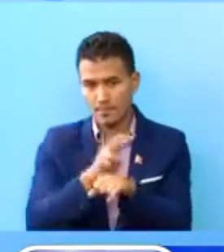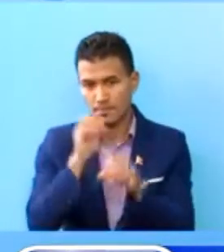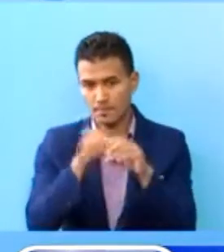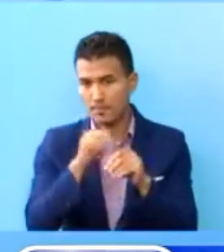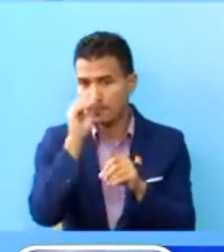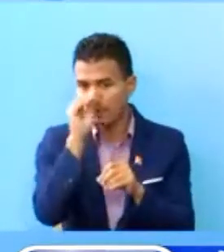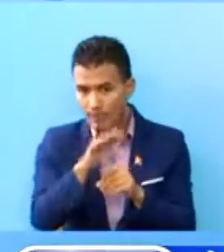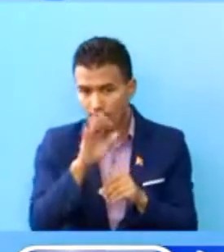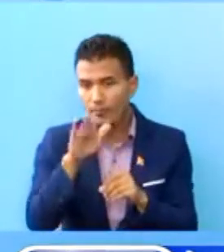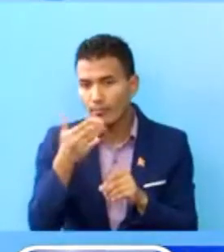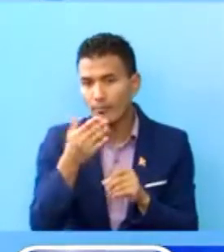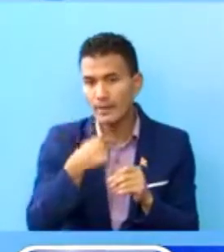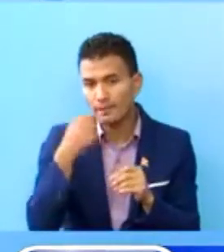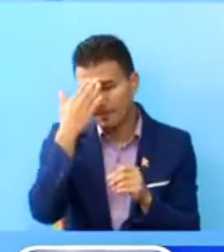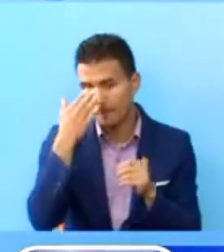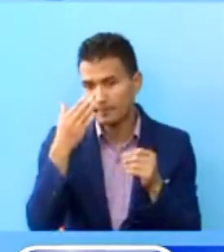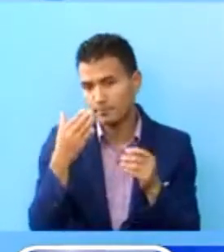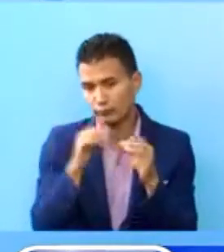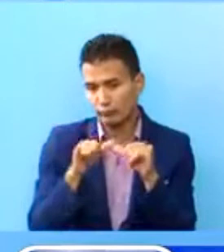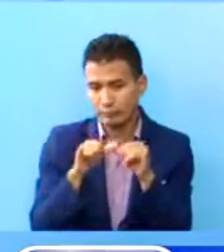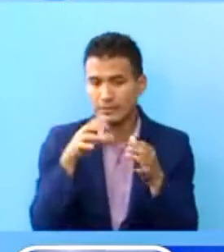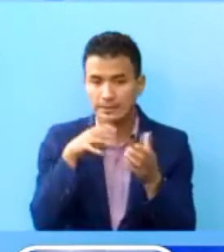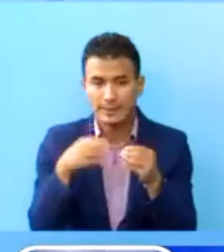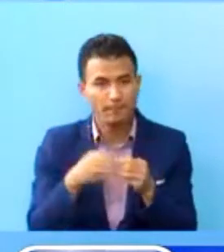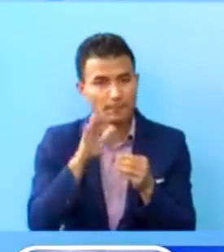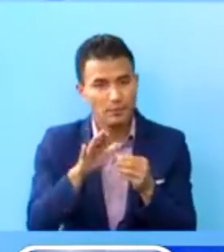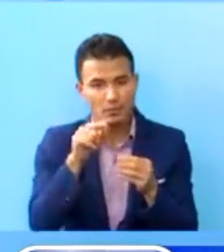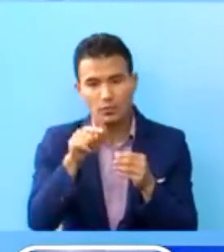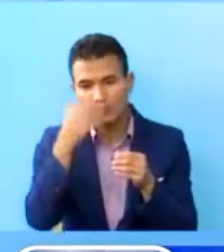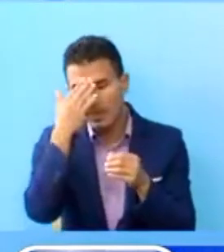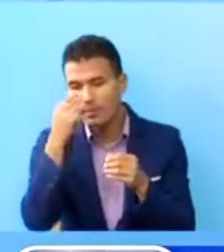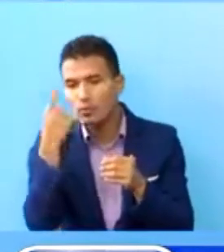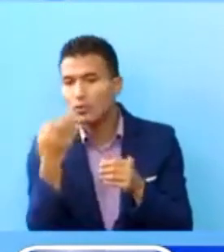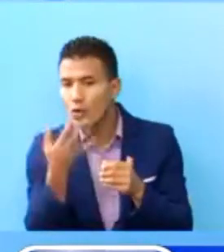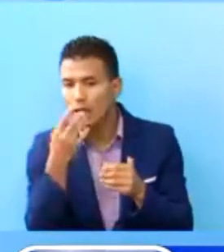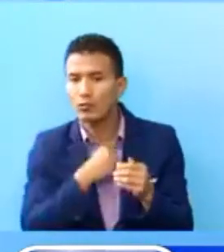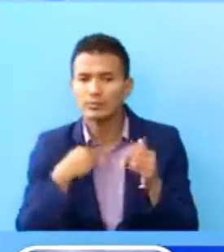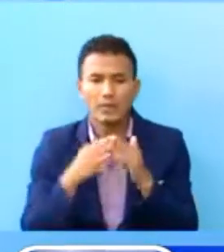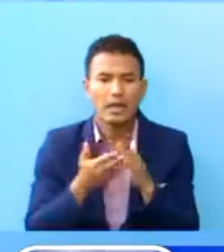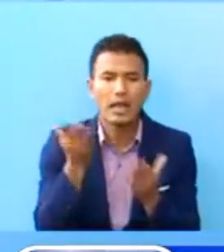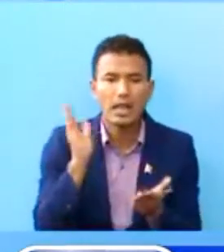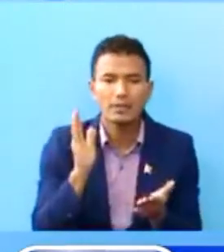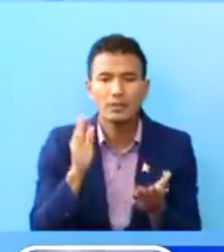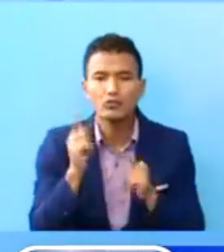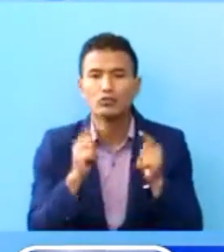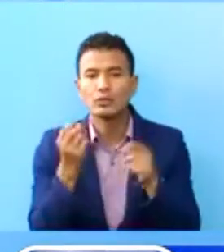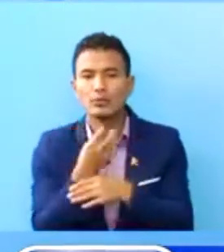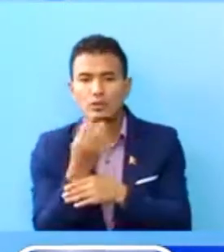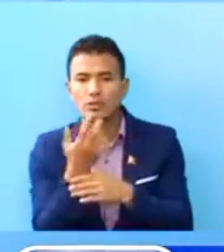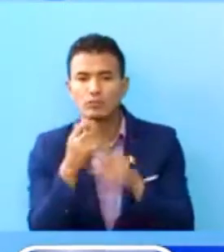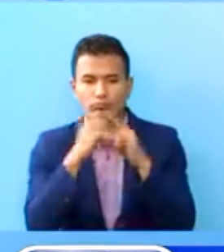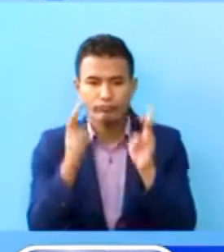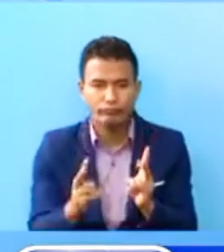त्यसको साथसाथै हामी केस म्यानेजमेन्ट टिम छ, त्यो टिमले केसको व्यवस्थापन गर्छ, उहाँहरूलाई कुन अस्पतालमा लाने हो, उहाँ कुन एम्बुलेन्स लिने हो, बेड